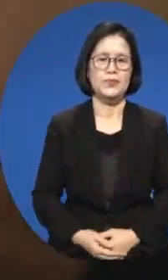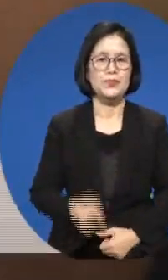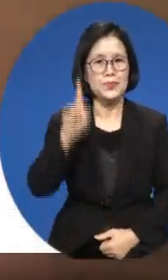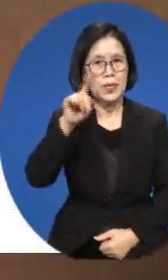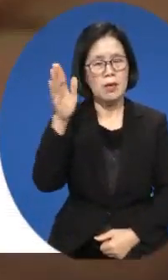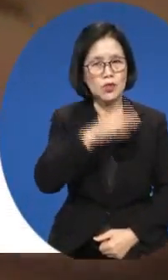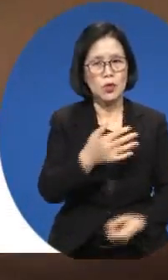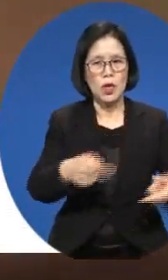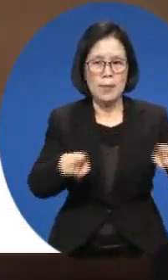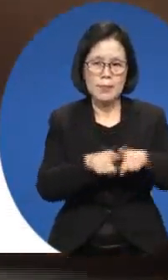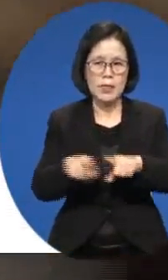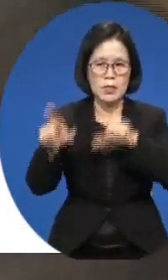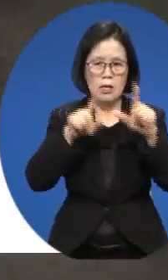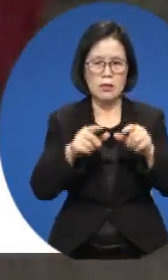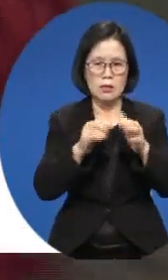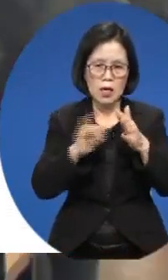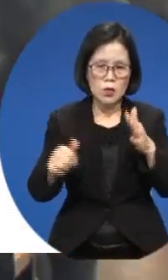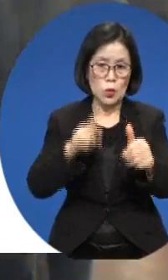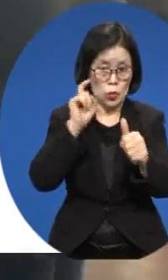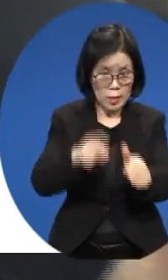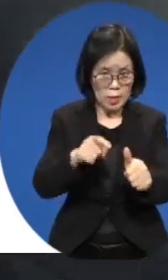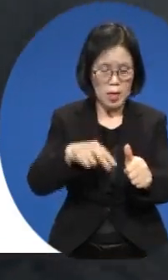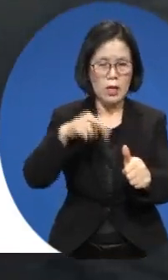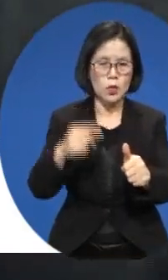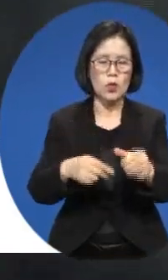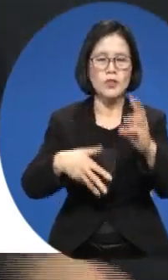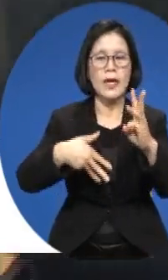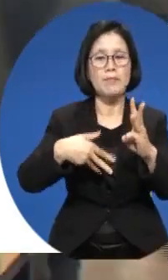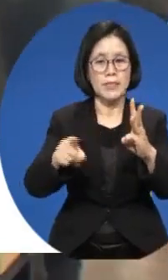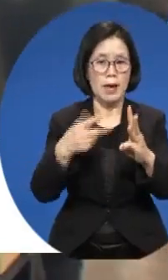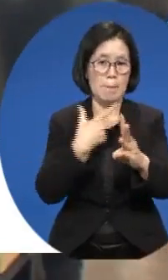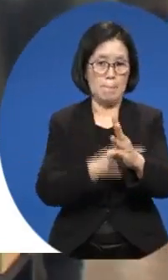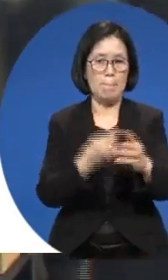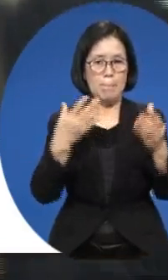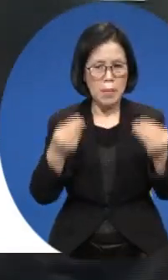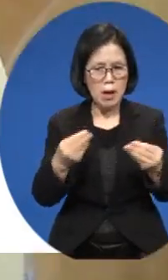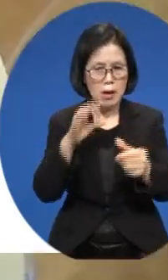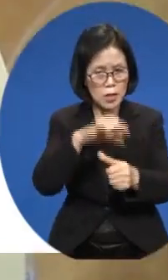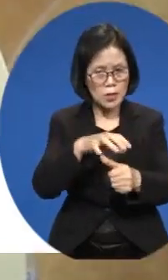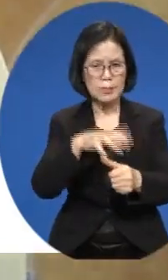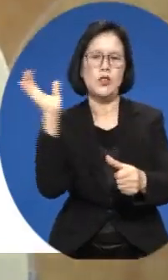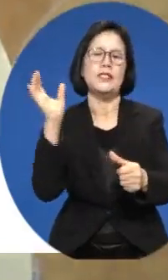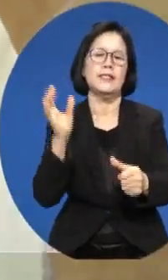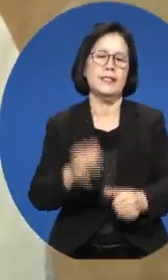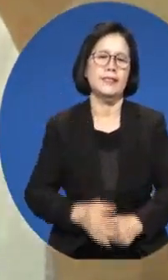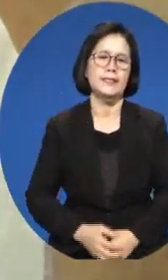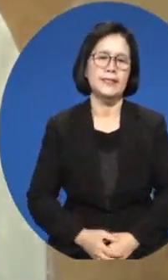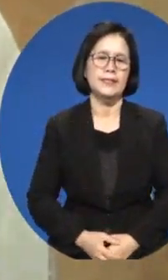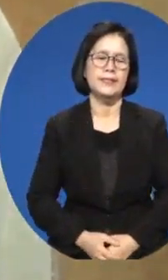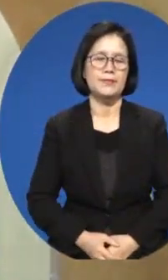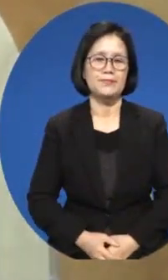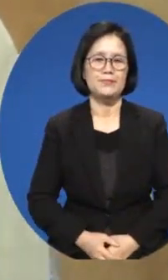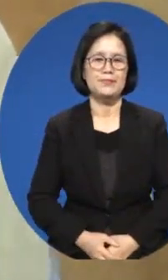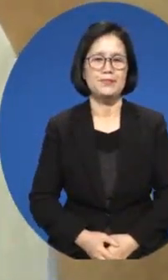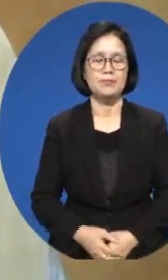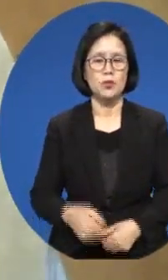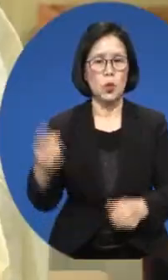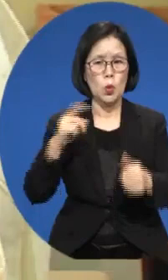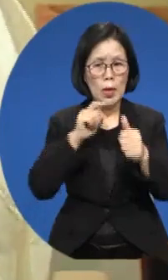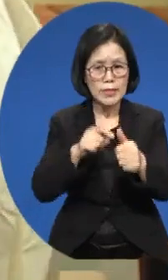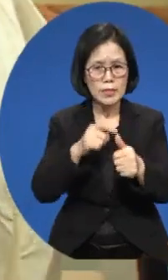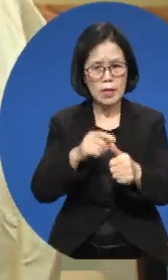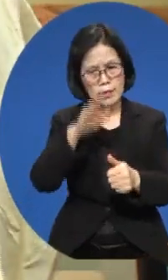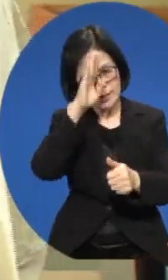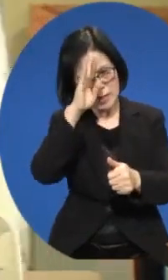내일부터는 같이 사는 가족이 확진되더라도 3차 접종을 했다면 격리에서 면제됩니다. 또 확진자는